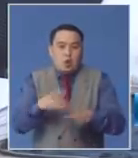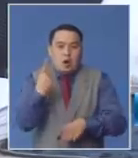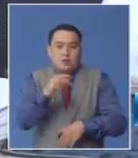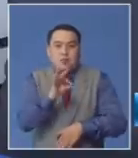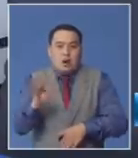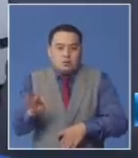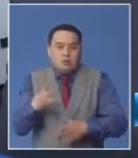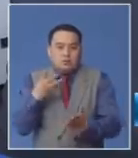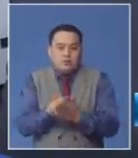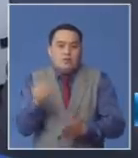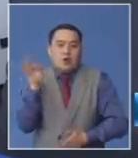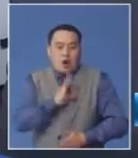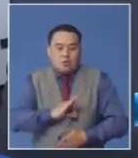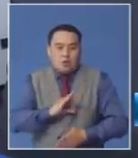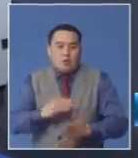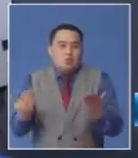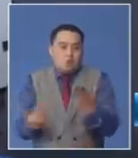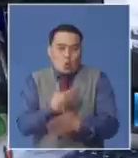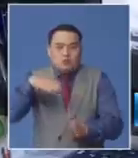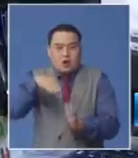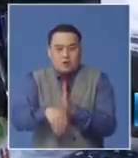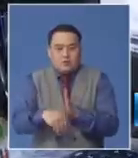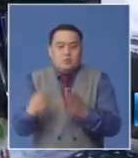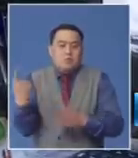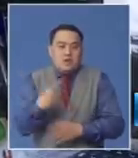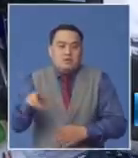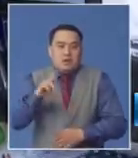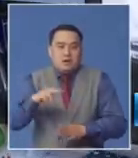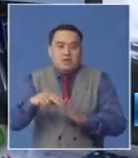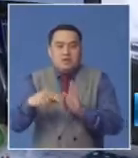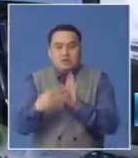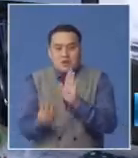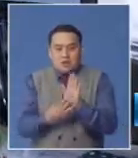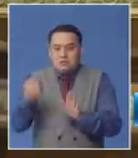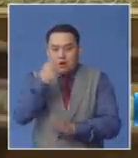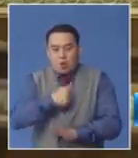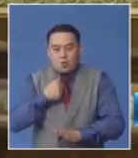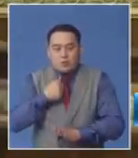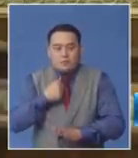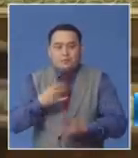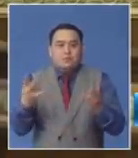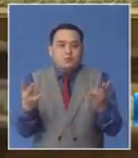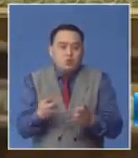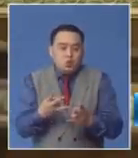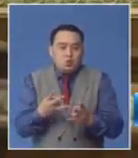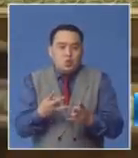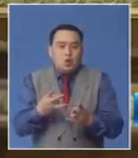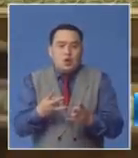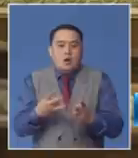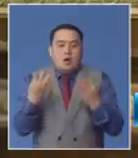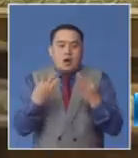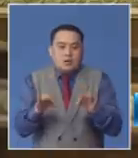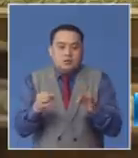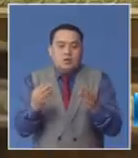процент от своего дохода в общество будет введена в жизни с 1 января 2019 года там необходимо чтобы высвобождаемые